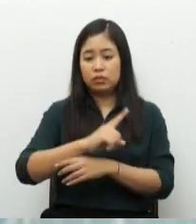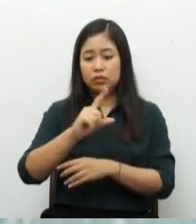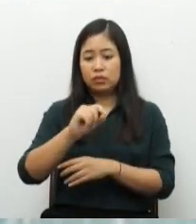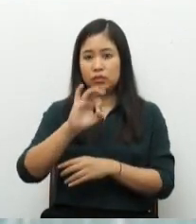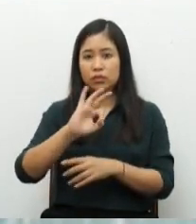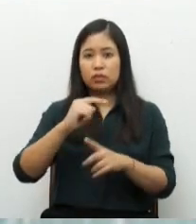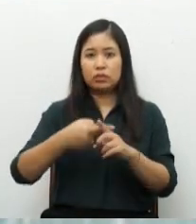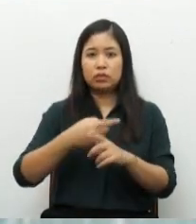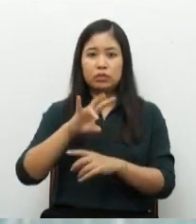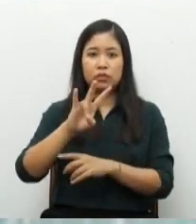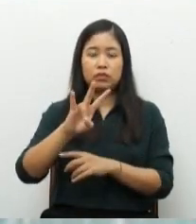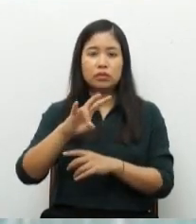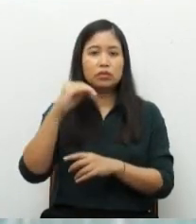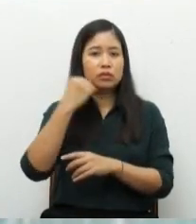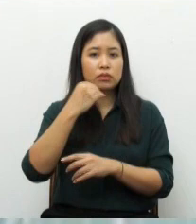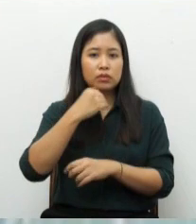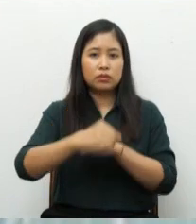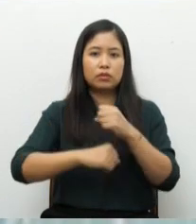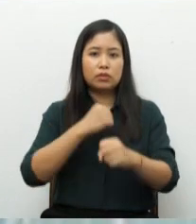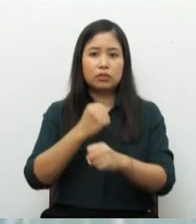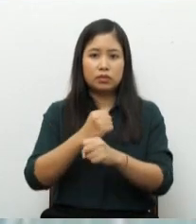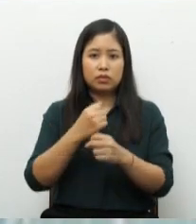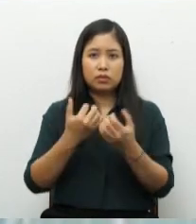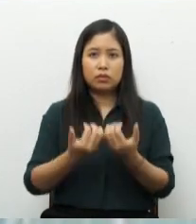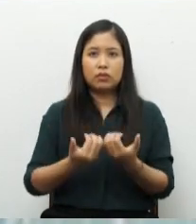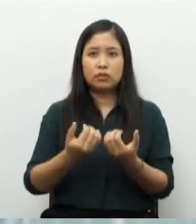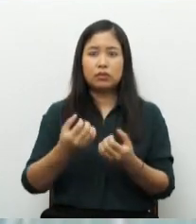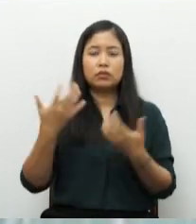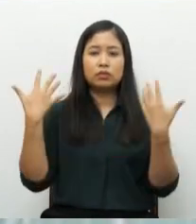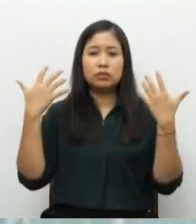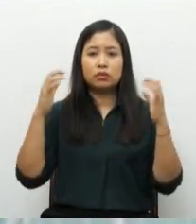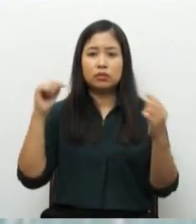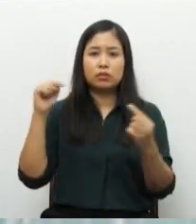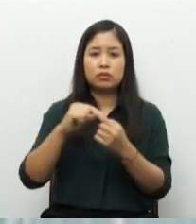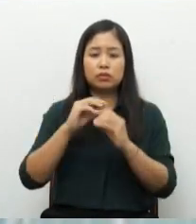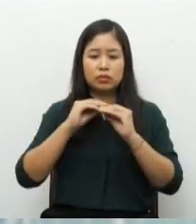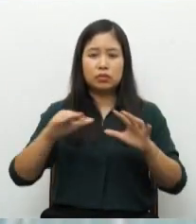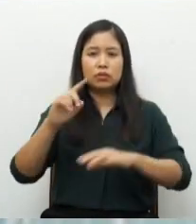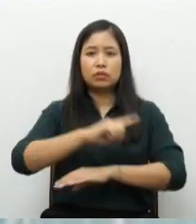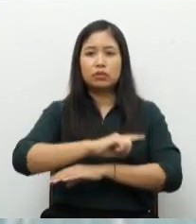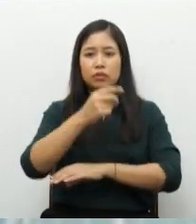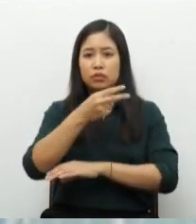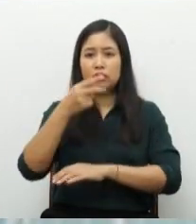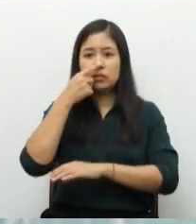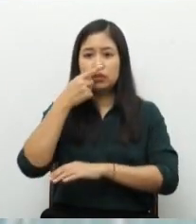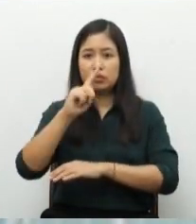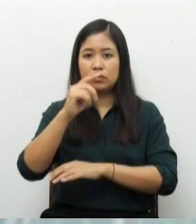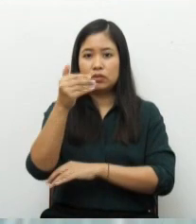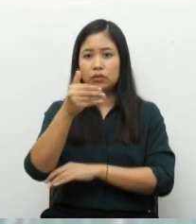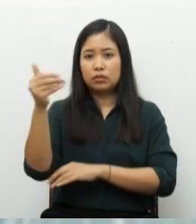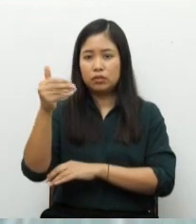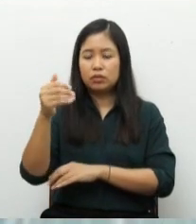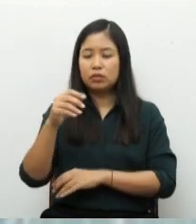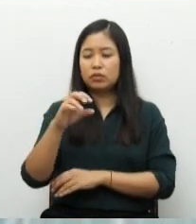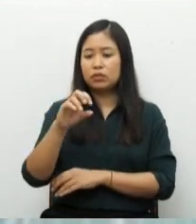ที่29กรกฎาคมของทุกปีรัฐบาลได้ประกาศให้เป็นวันภาษาไทยแห่งชาติค่ะสำหรับสถาบันภาษาไทยสำนักวิชาการ